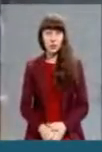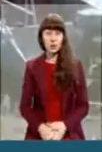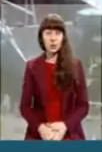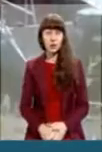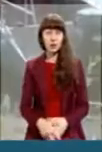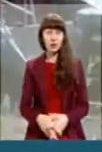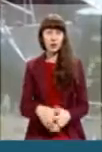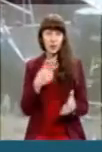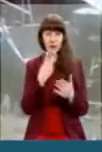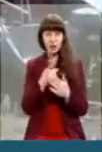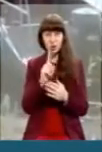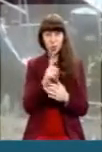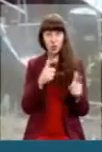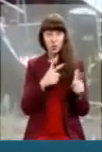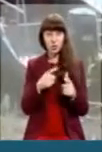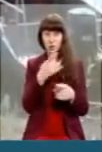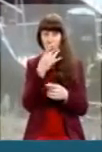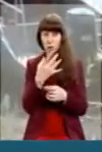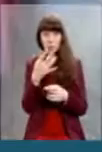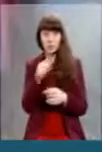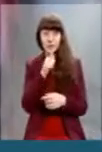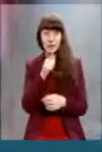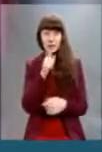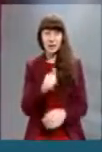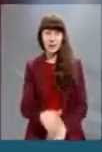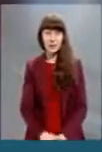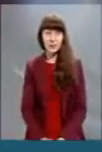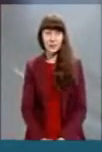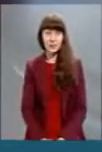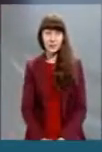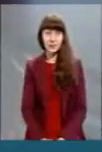готовы к любым испытаниям. Яна Миронова, Владислав Высоцкий, телеканал «Костанай».